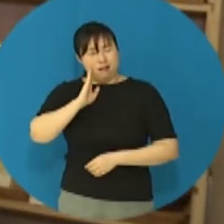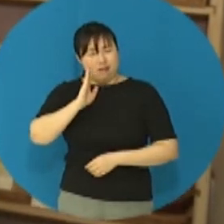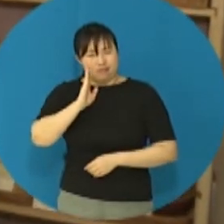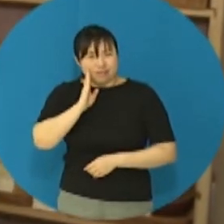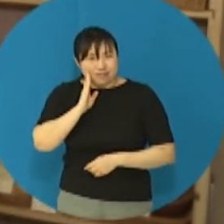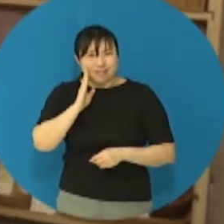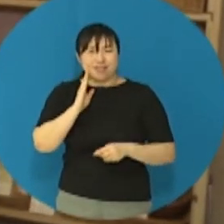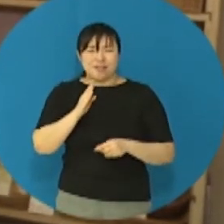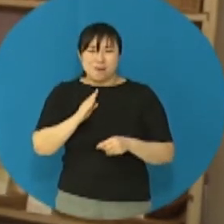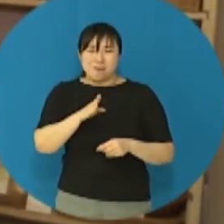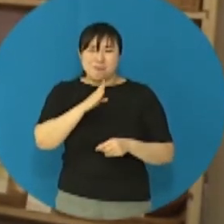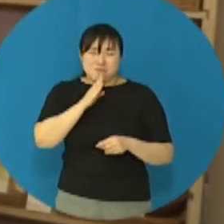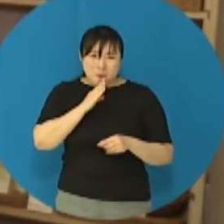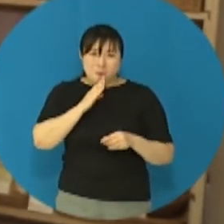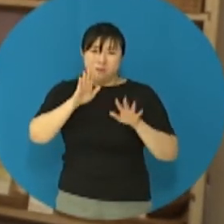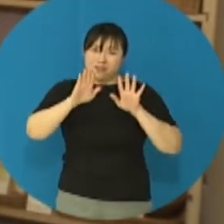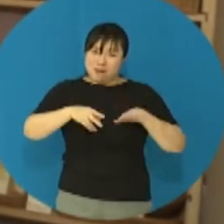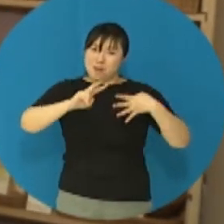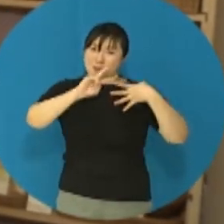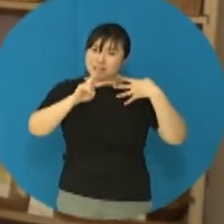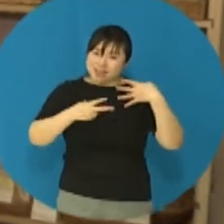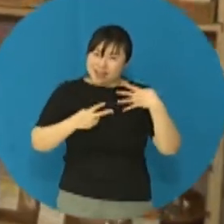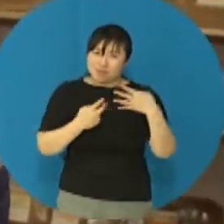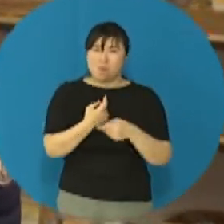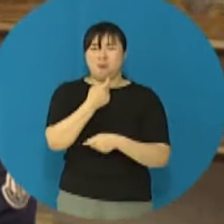今しか味わえないですよね。